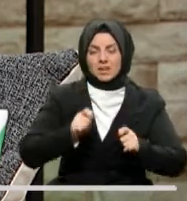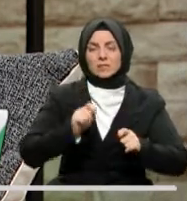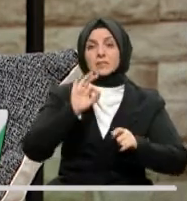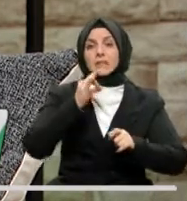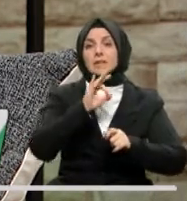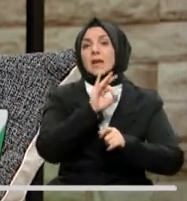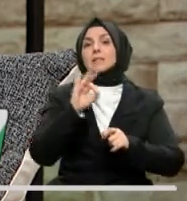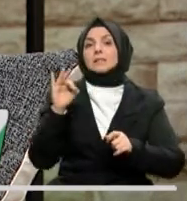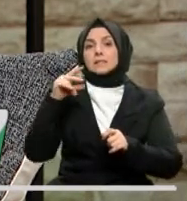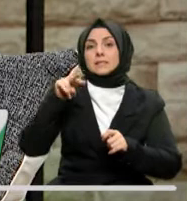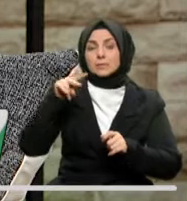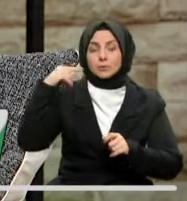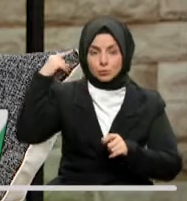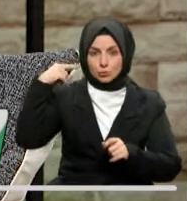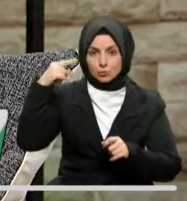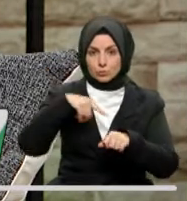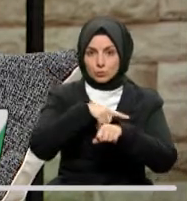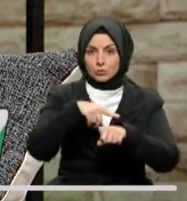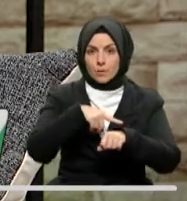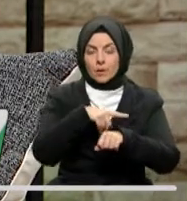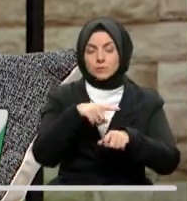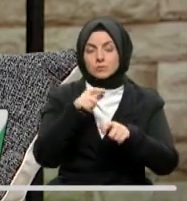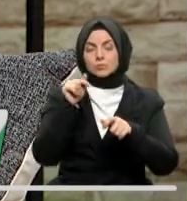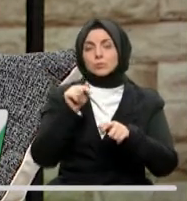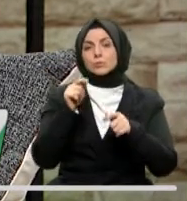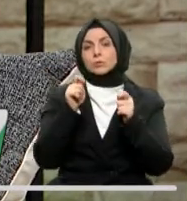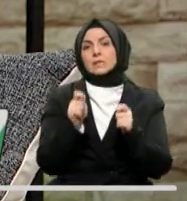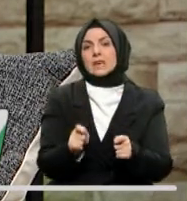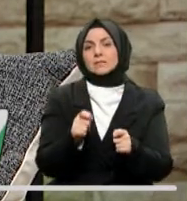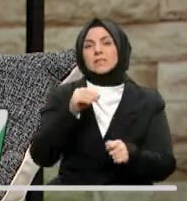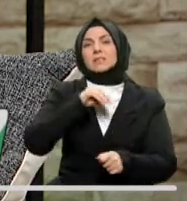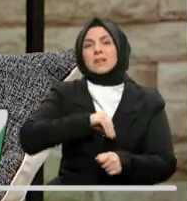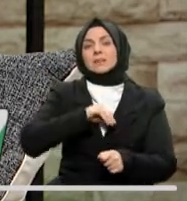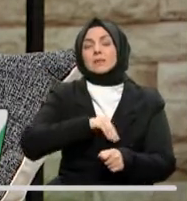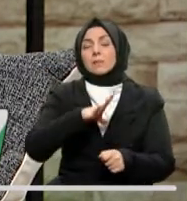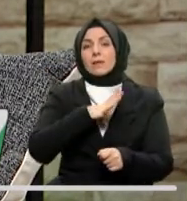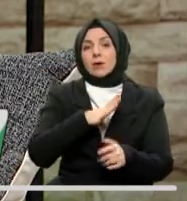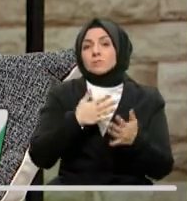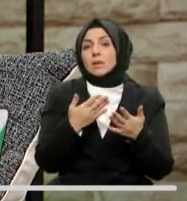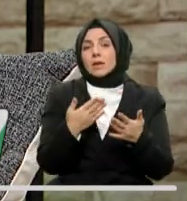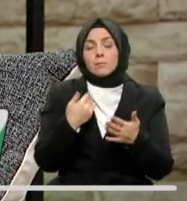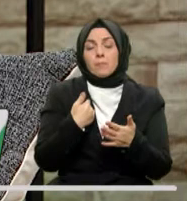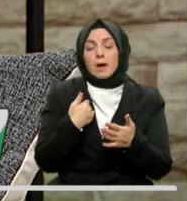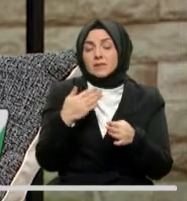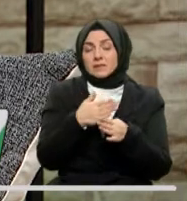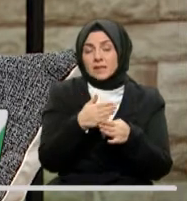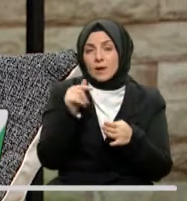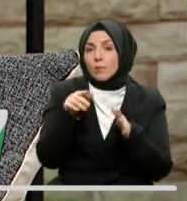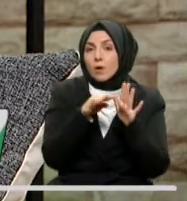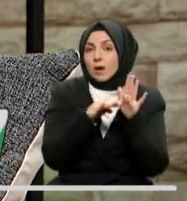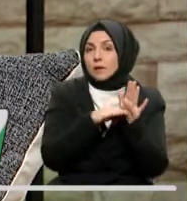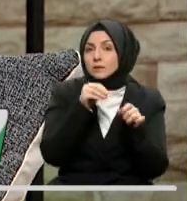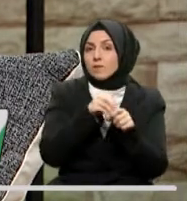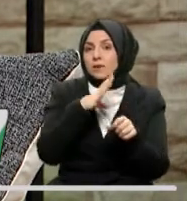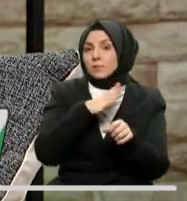olduğunuzun farkından uzaklaşıp Sanki bizim gerçekliğimiz miş gibi var yani Ben neden bu hayatta varım Benim bu hayatta